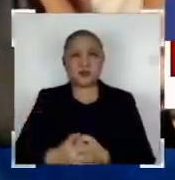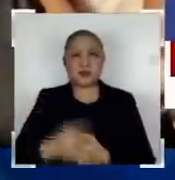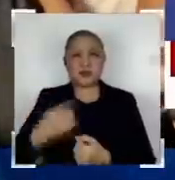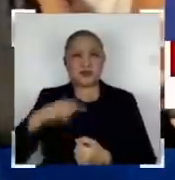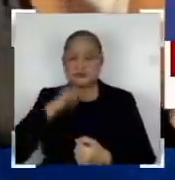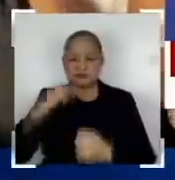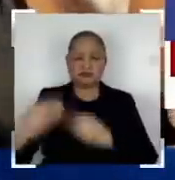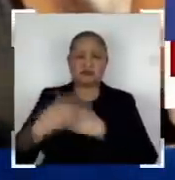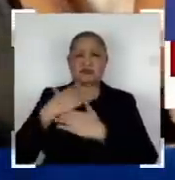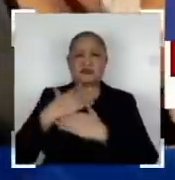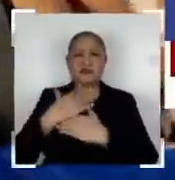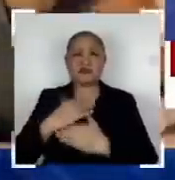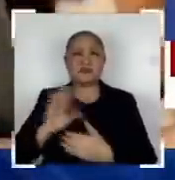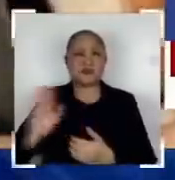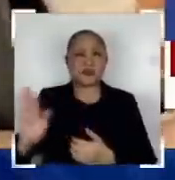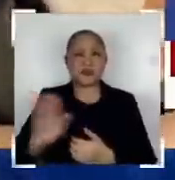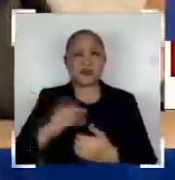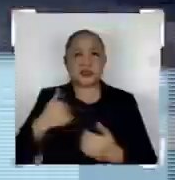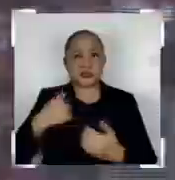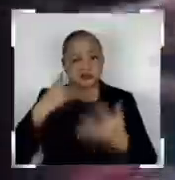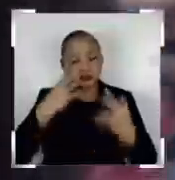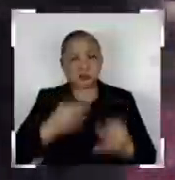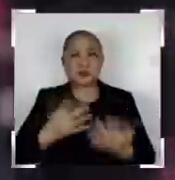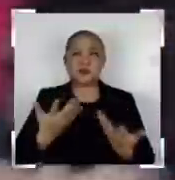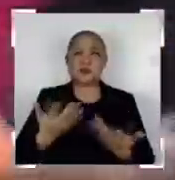ng mga substitute, mga alis.